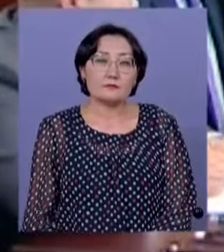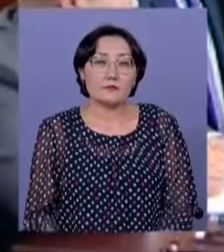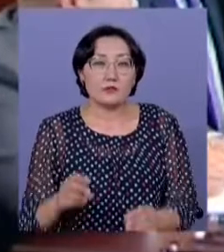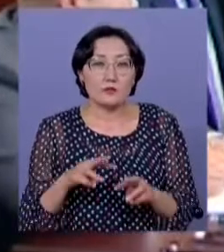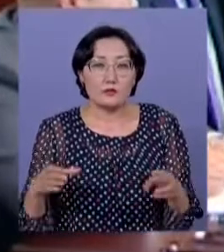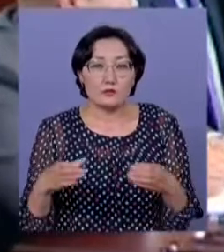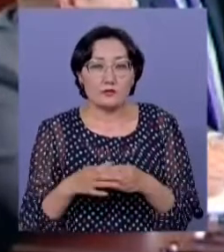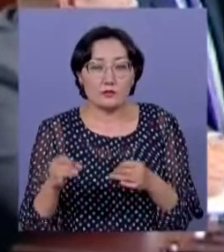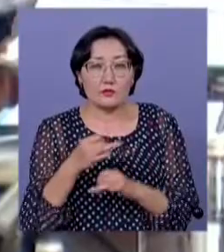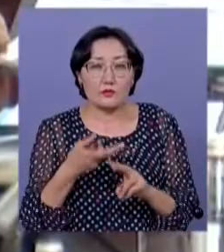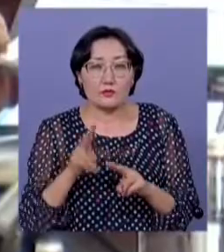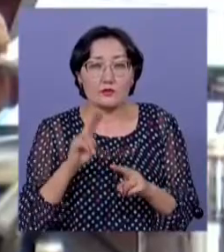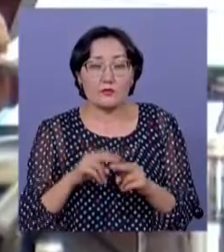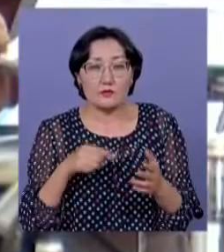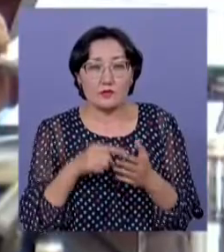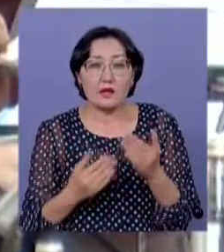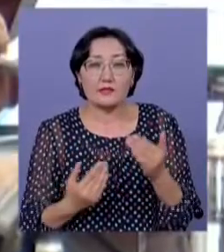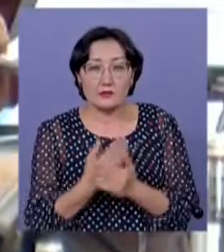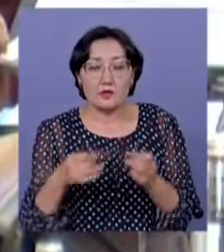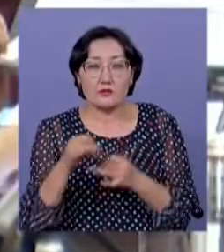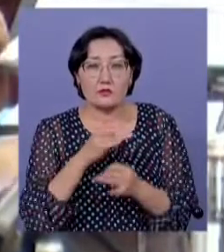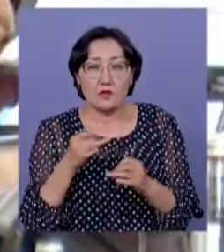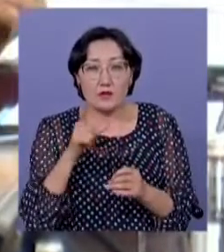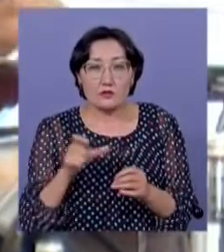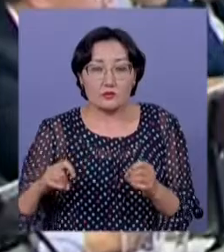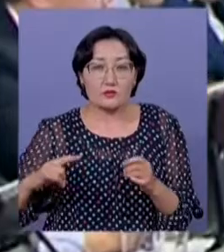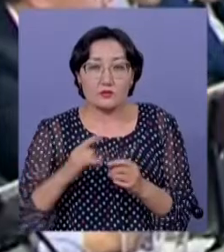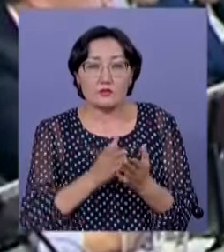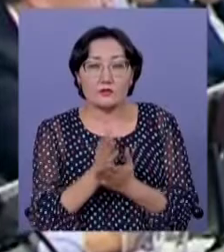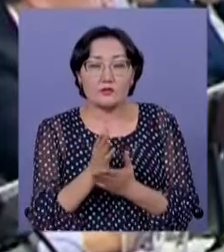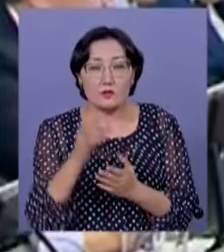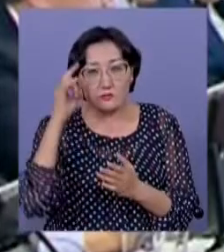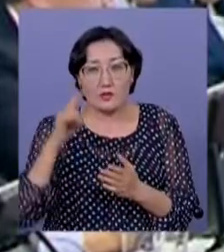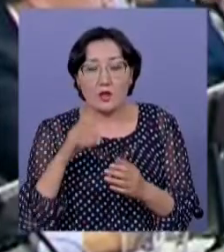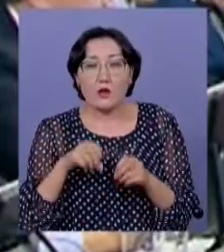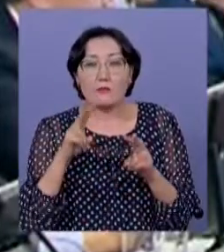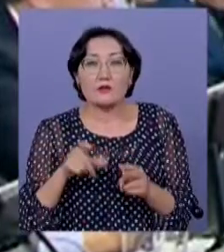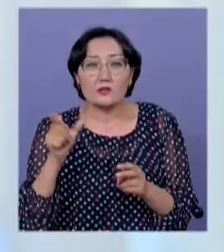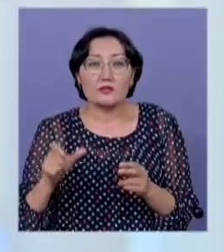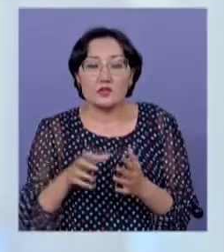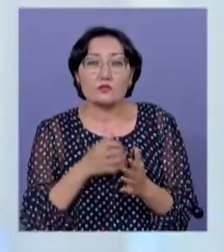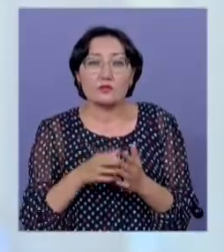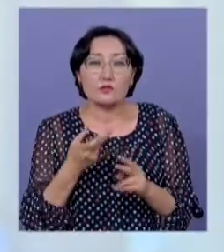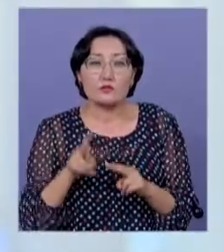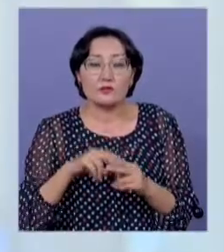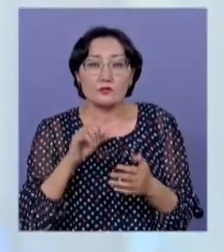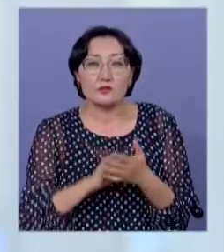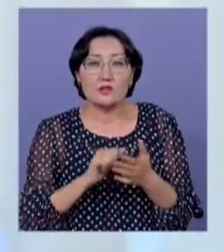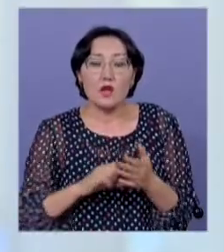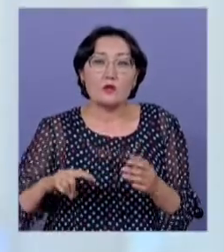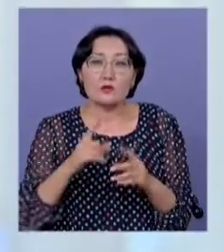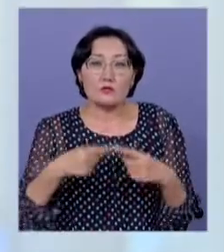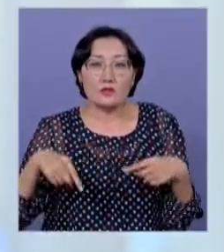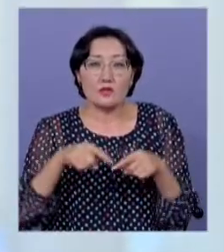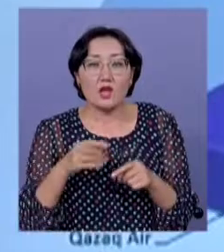Үкімет отырысында әбден таптаурын болған мәселе қайта көтерілді. Ол азаматтық авиация саласы үшін отандық білікті кадрлардың жетіспеушілігі. Дәл осы себептен әуе компаниялар